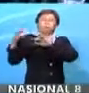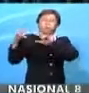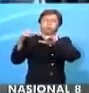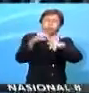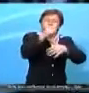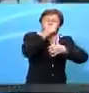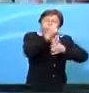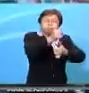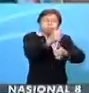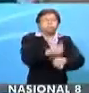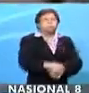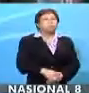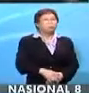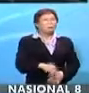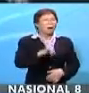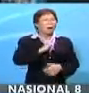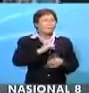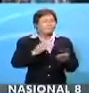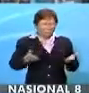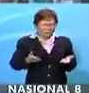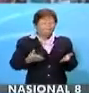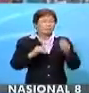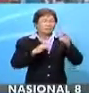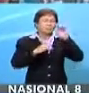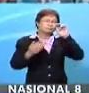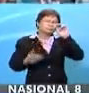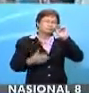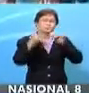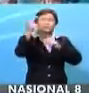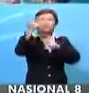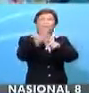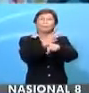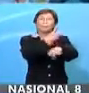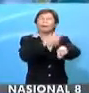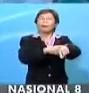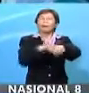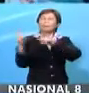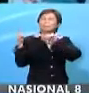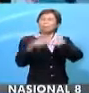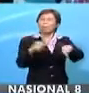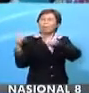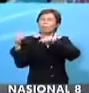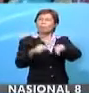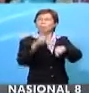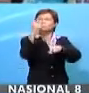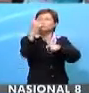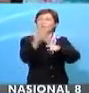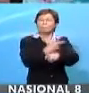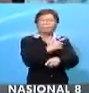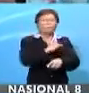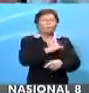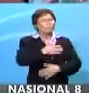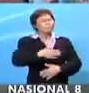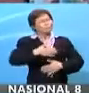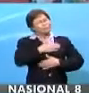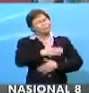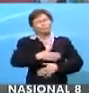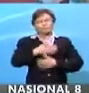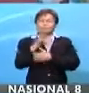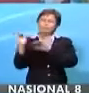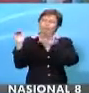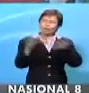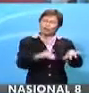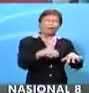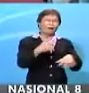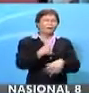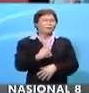hadir. I'm here about three times and I'm really enjoy to come here and everything